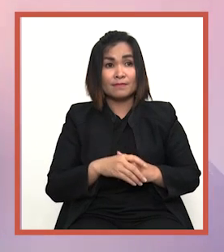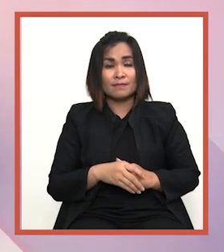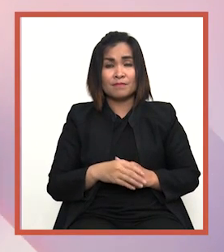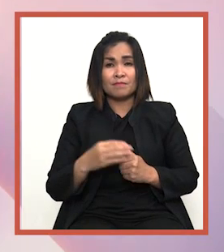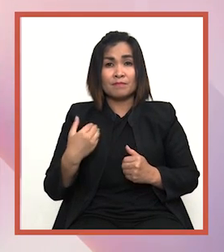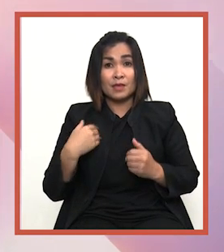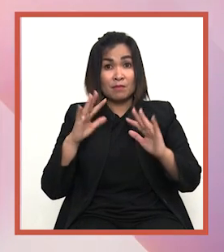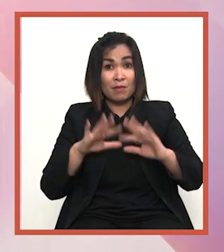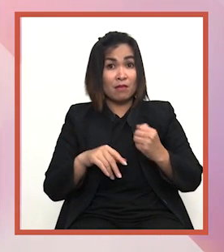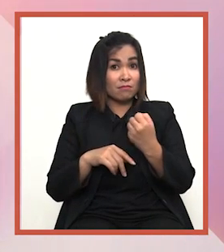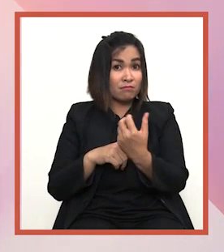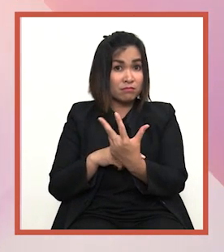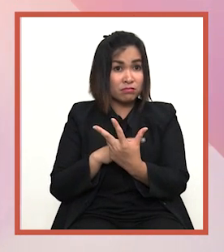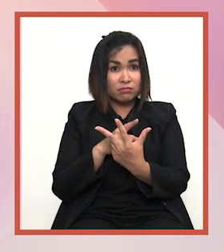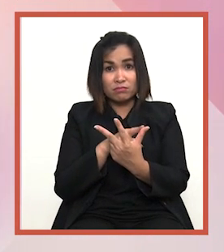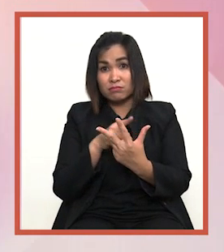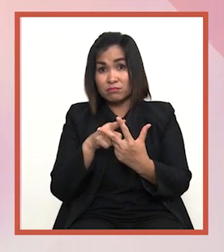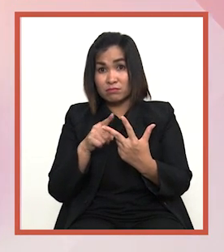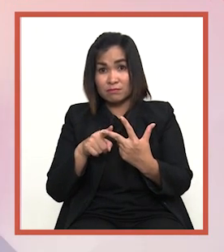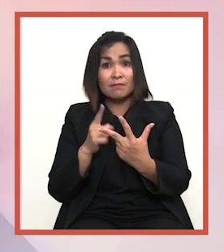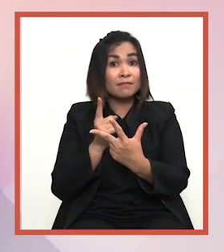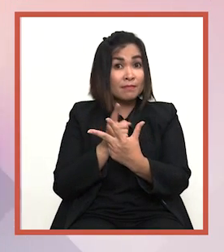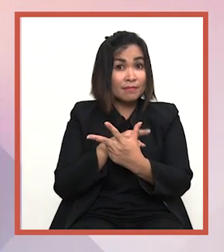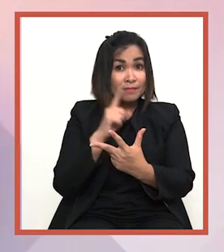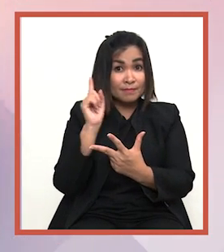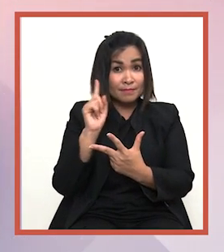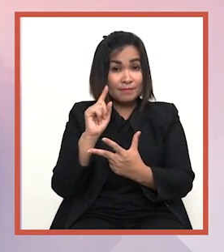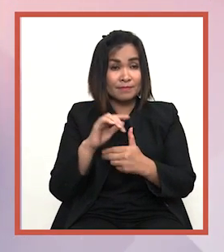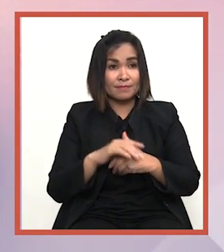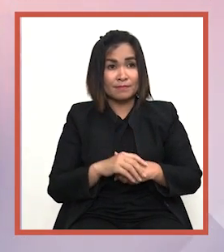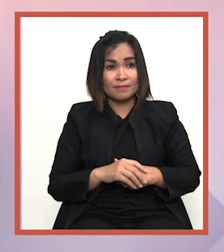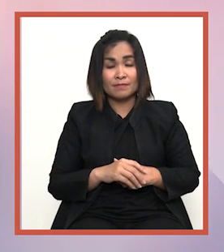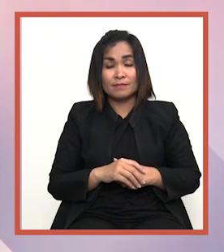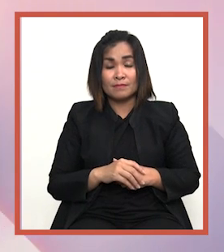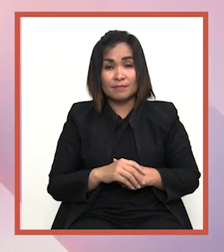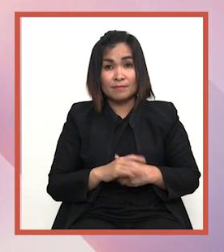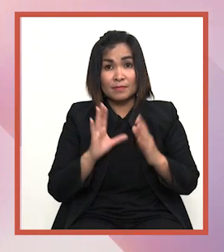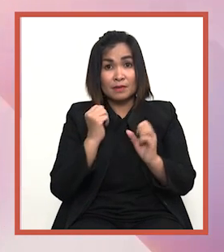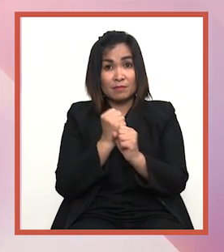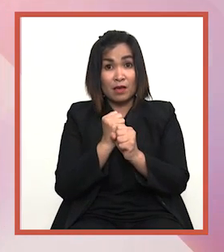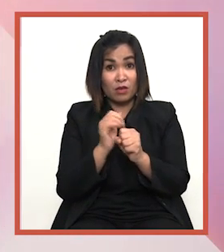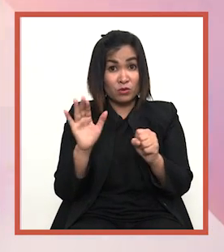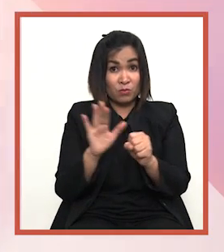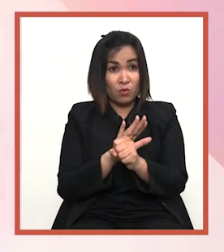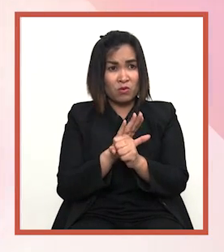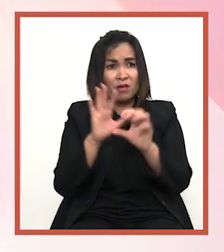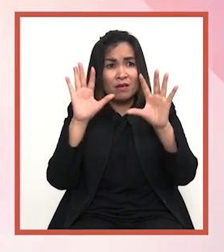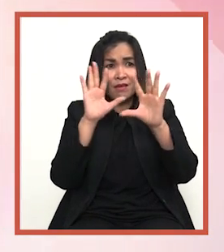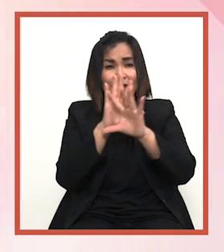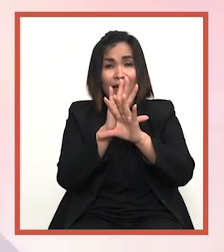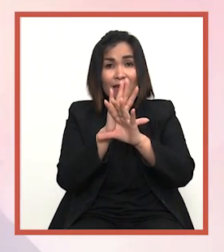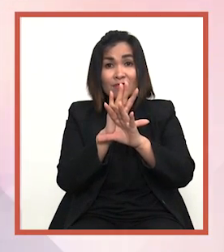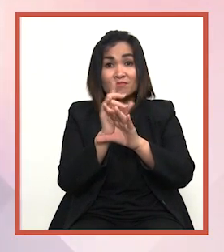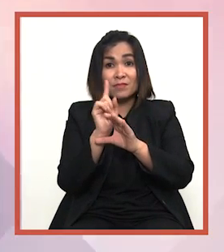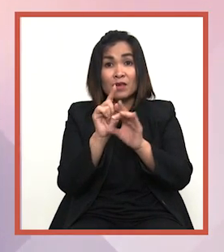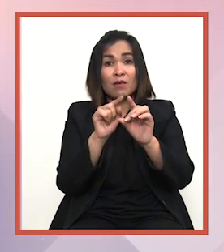ลักษณะของสัญลักษณ์สวิตช์ขั้วเดียวนะครับแบบงานสมบูรณ์นะครับจะคล้ายๆกับสวิตช์กด